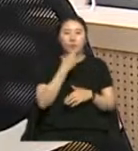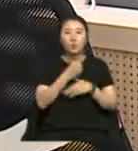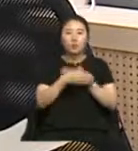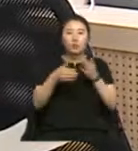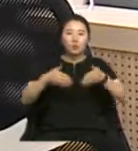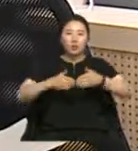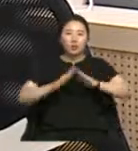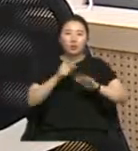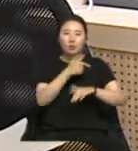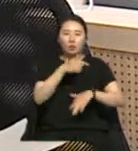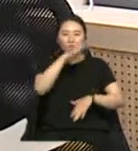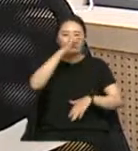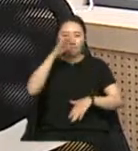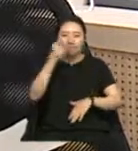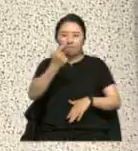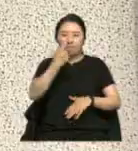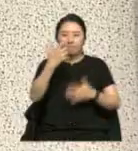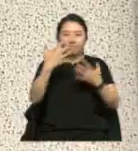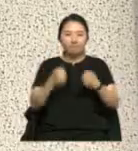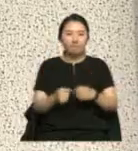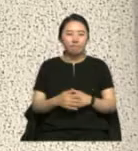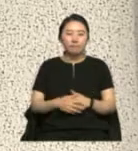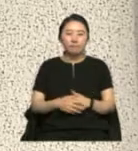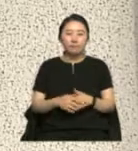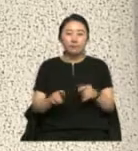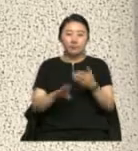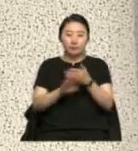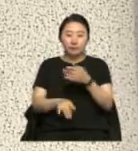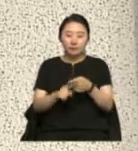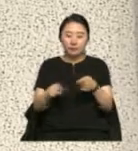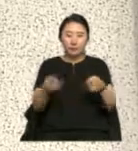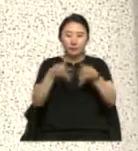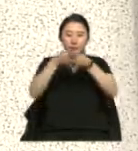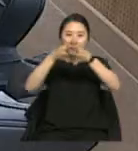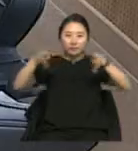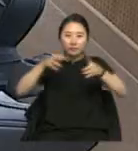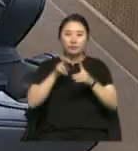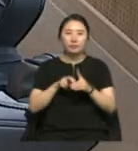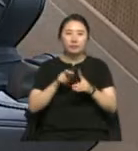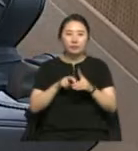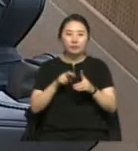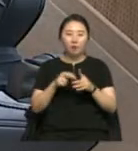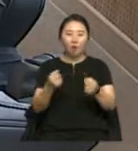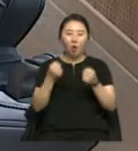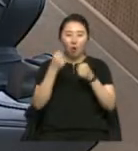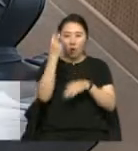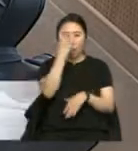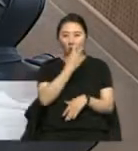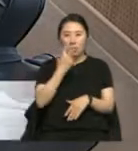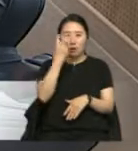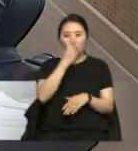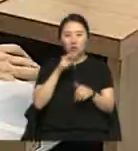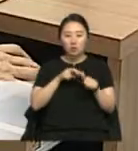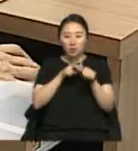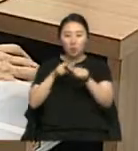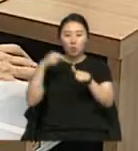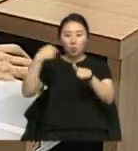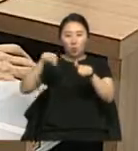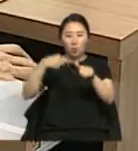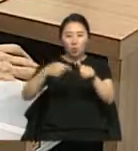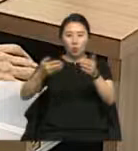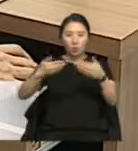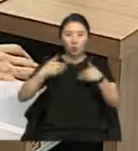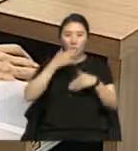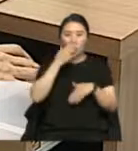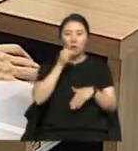너무 활발하고 배울 것도 많고. 지하 1층, 지상 4층 규모의 센터에는 건강을 관리하고 정보와 교육을 배울 수